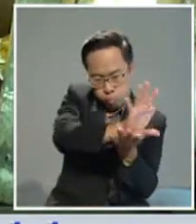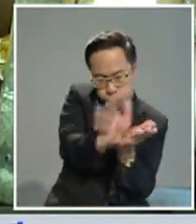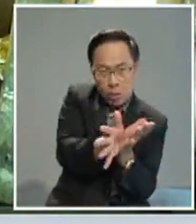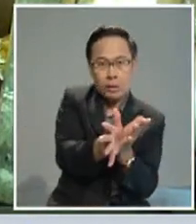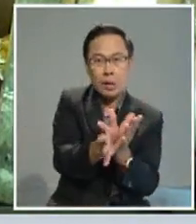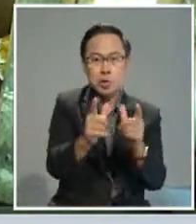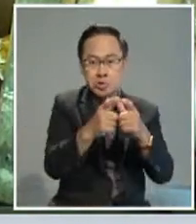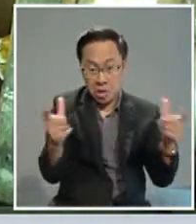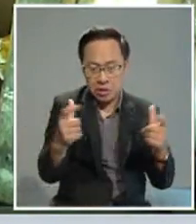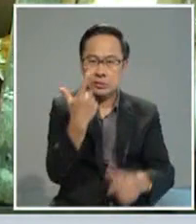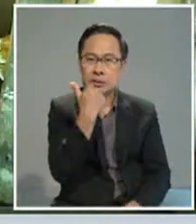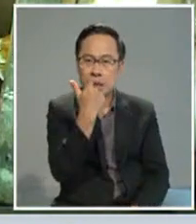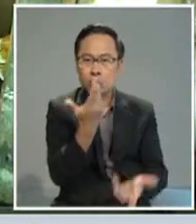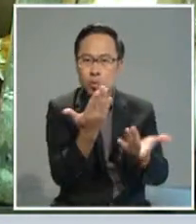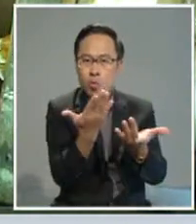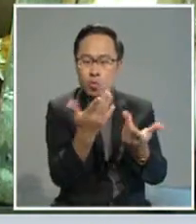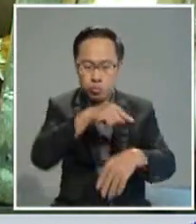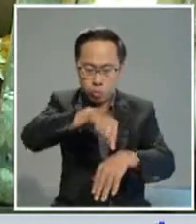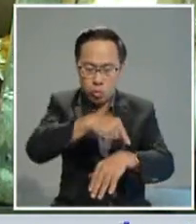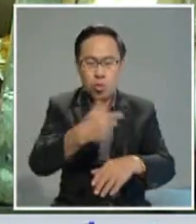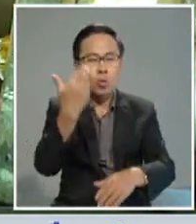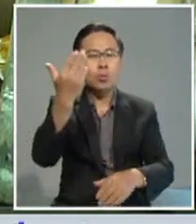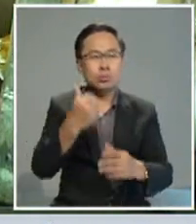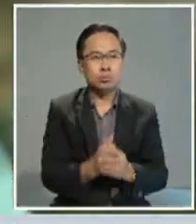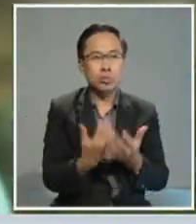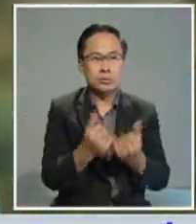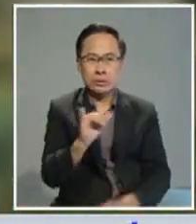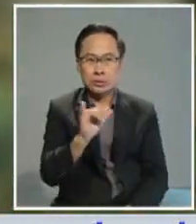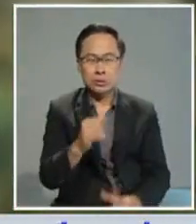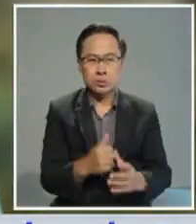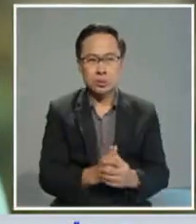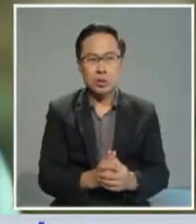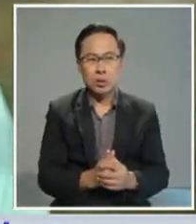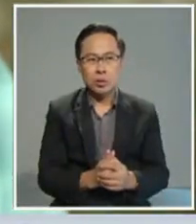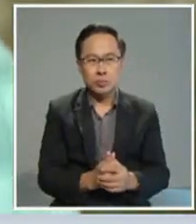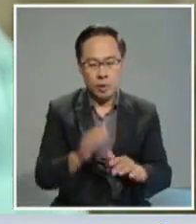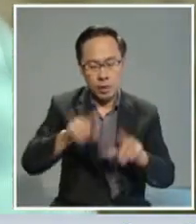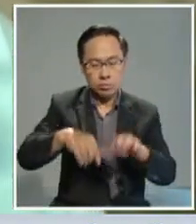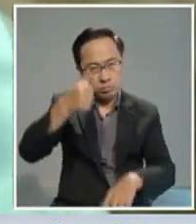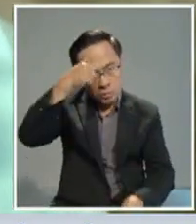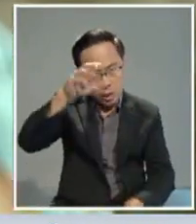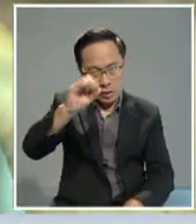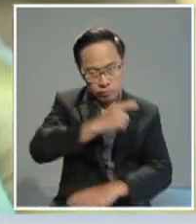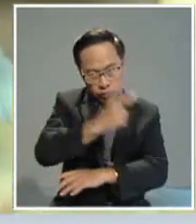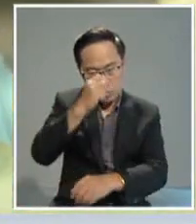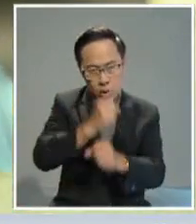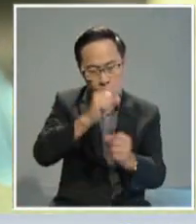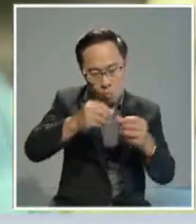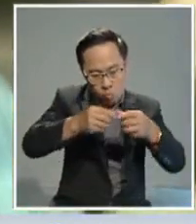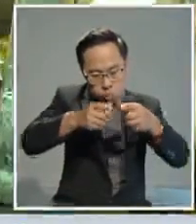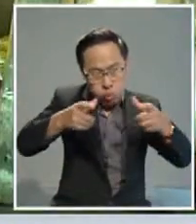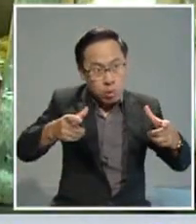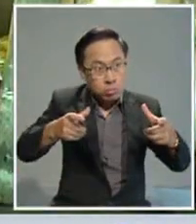งจะเก็บเขาแต่เราต้องนับว่ากี่วัน ถึงเก็บได ้ก็คือ 45-50 วันเราก็สาม ารถมันจะให